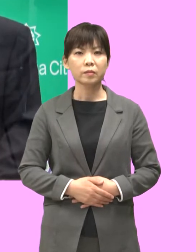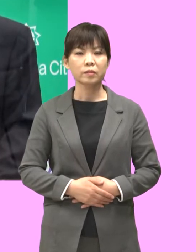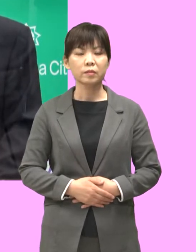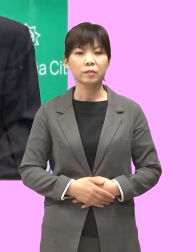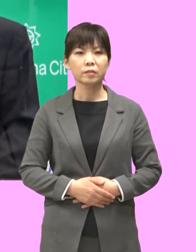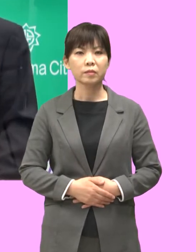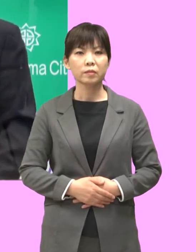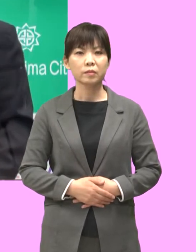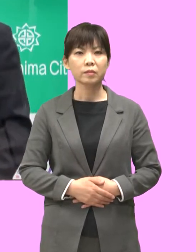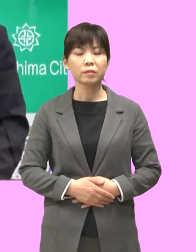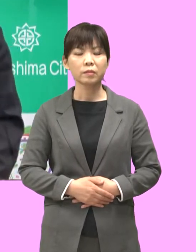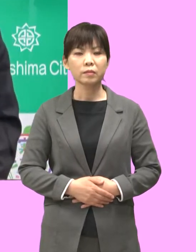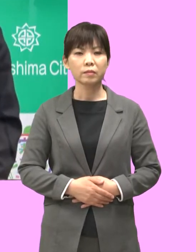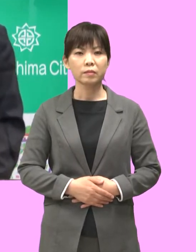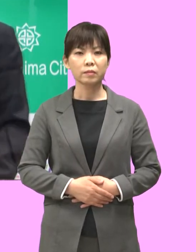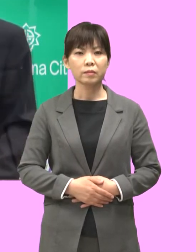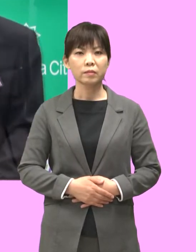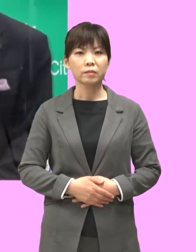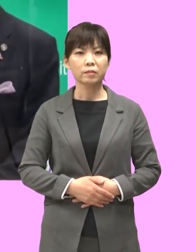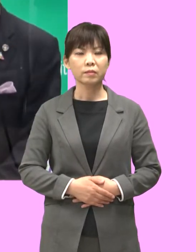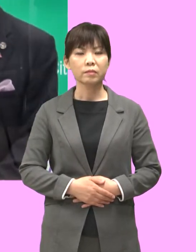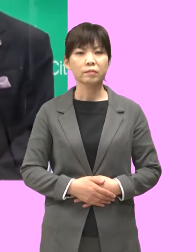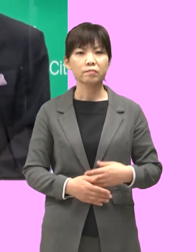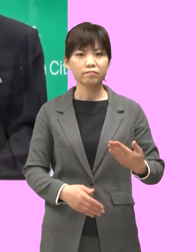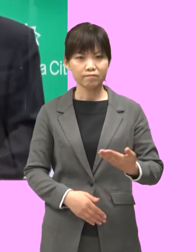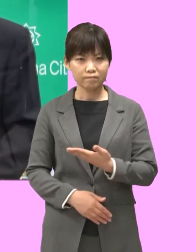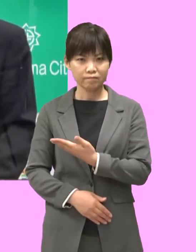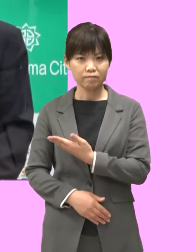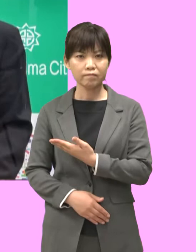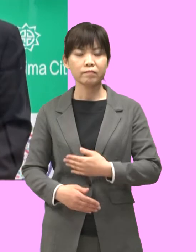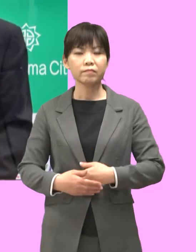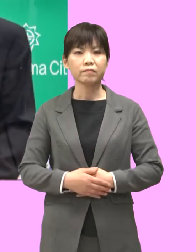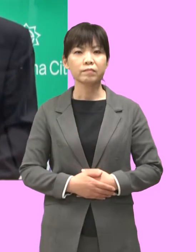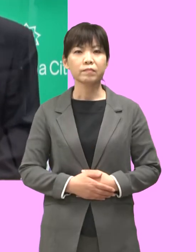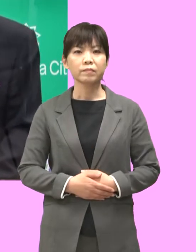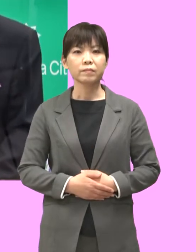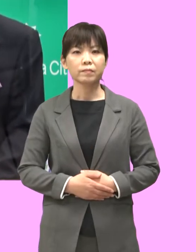はい、中央テレビさん。 福島中央テレビの大川です。 はい、